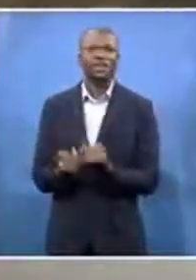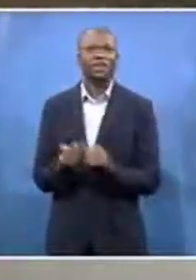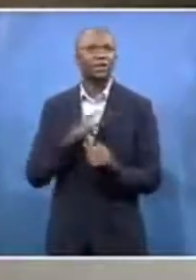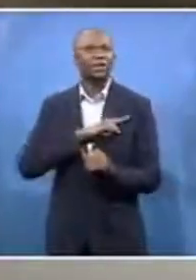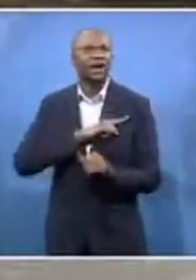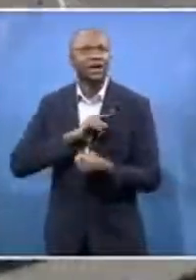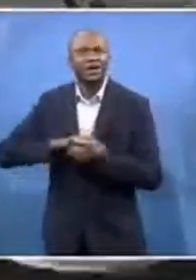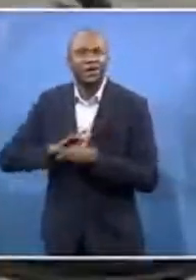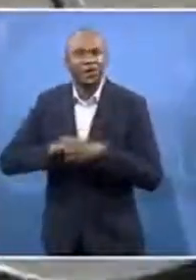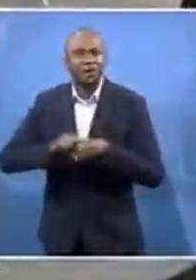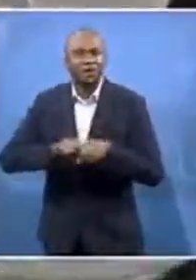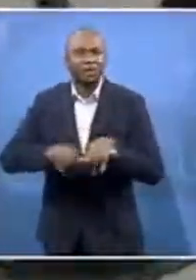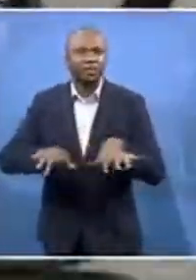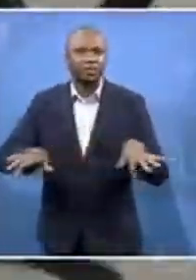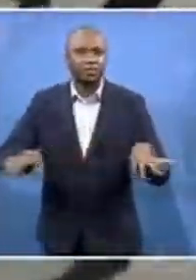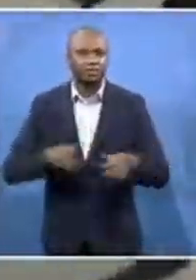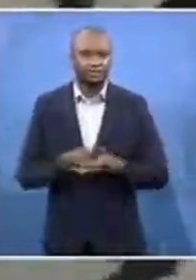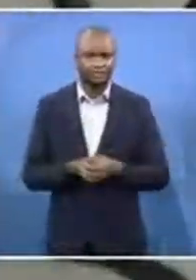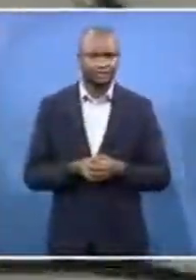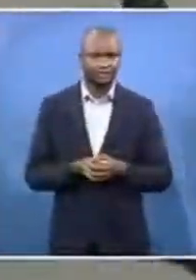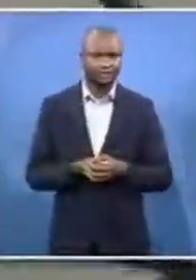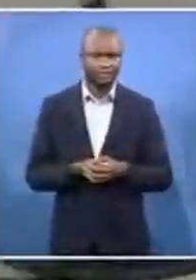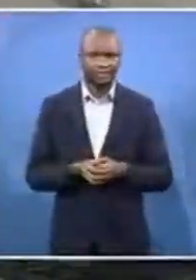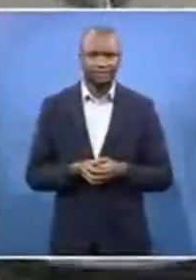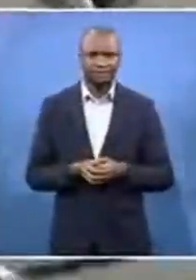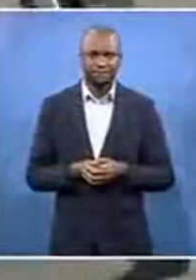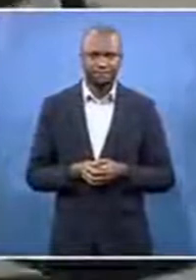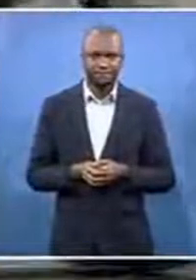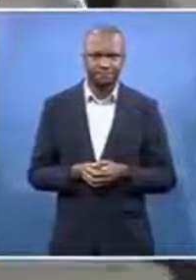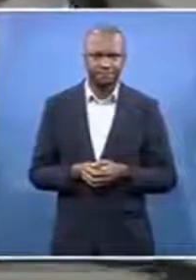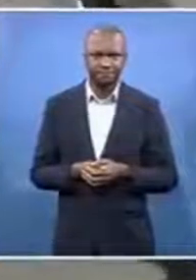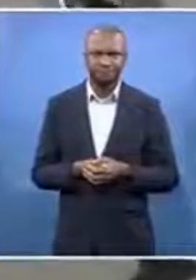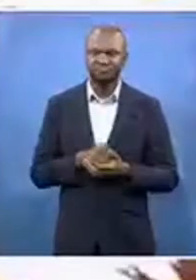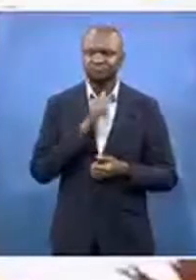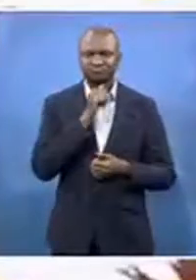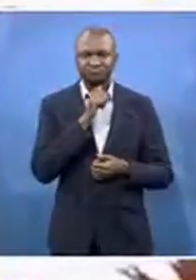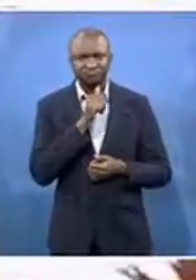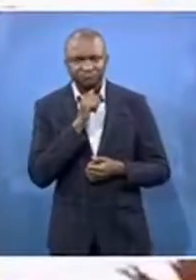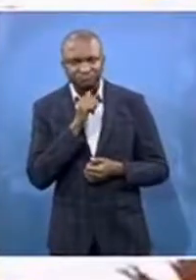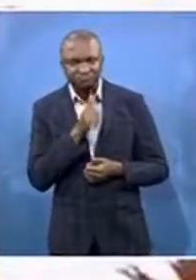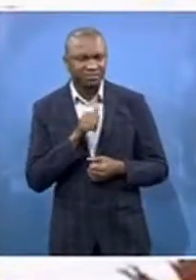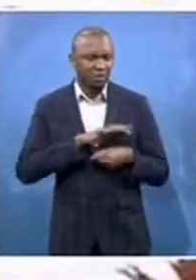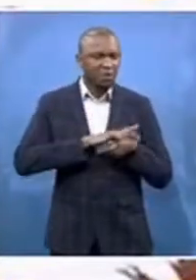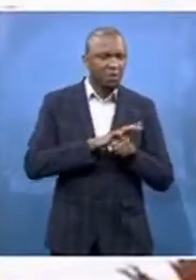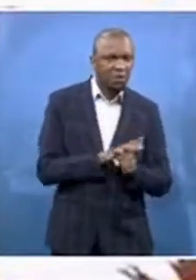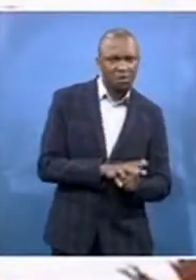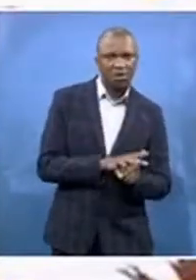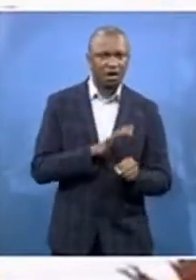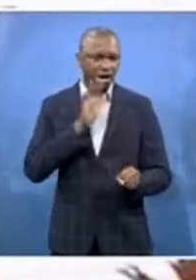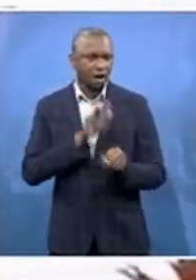yeligciwane i-corona kepha ke kukhona abakhala ngako noma kunale micathango ye COVID-19